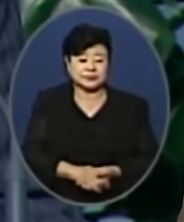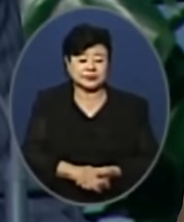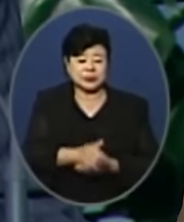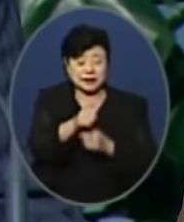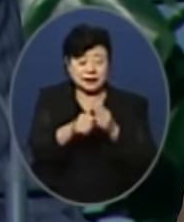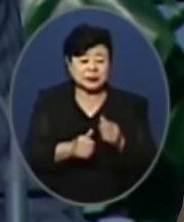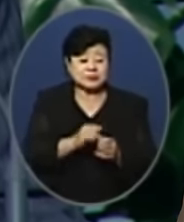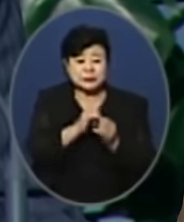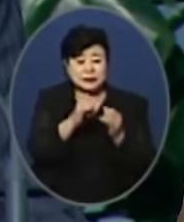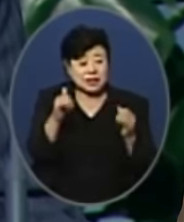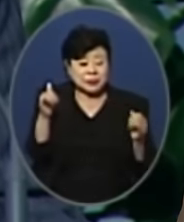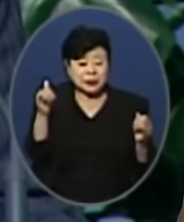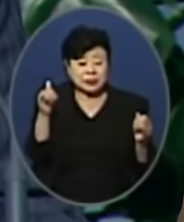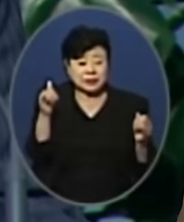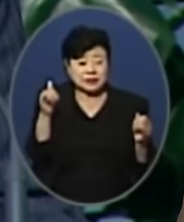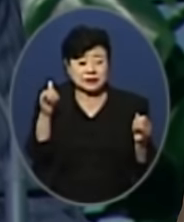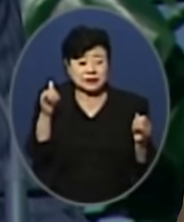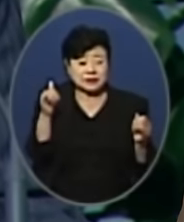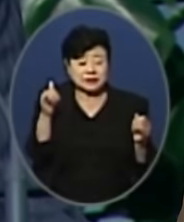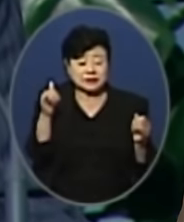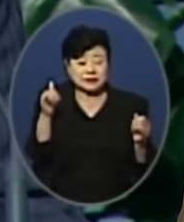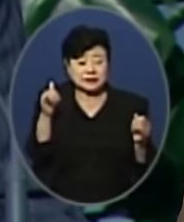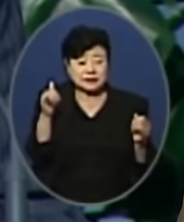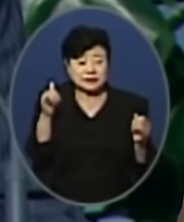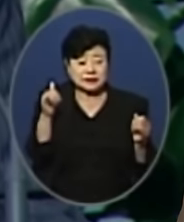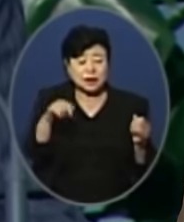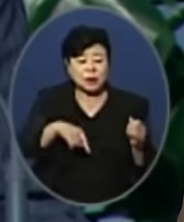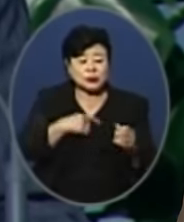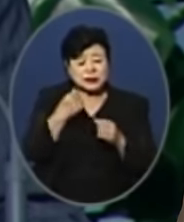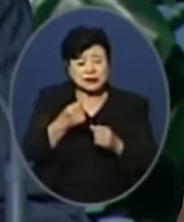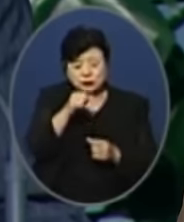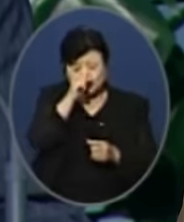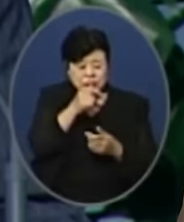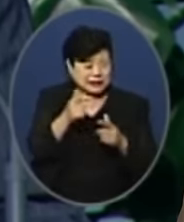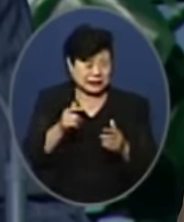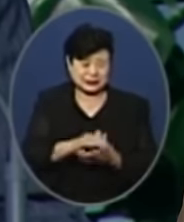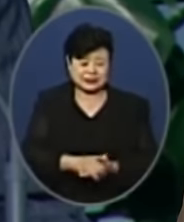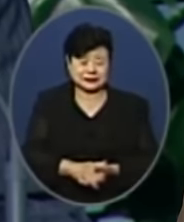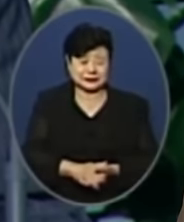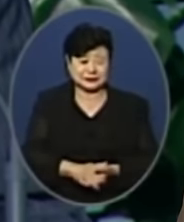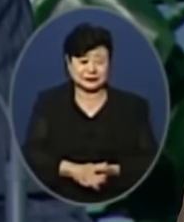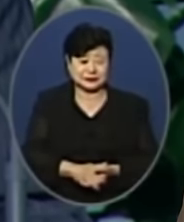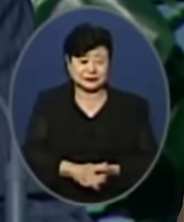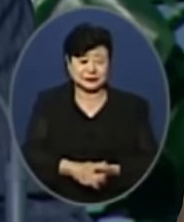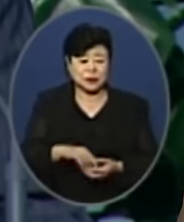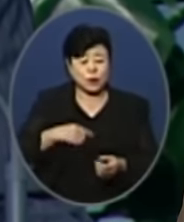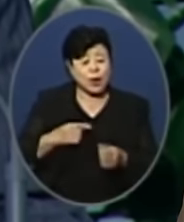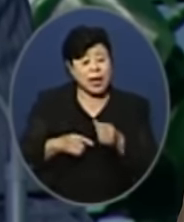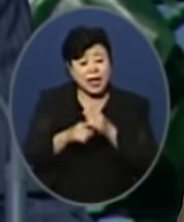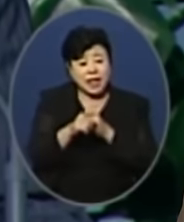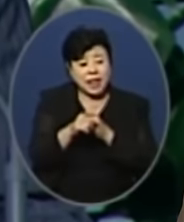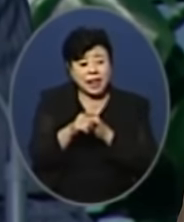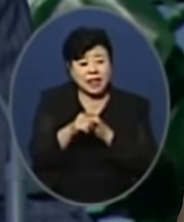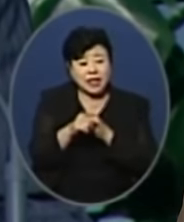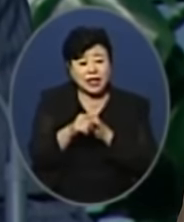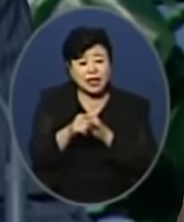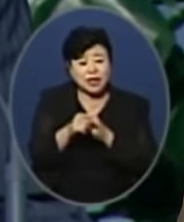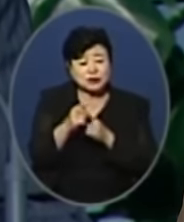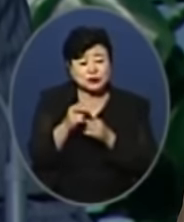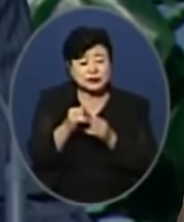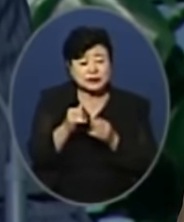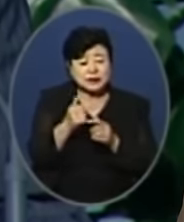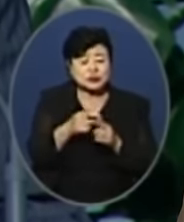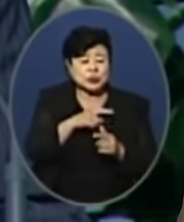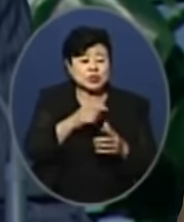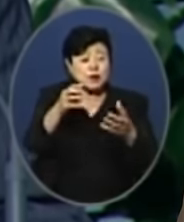하나님은 사람이 혼자 사는 걸 좋아하지 않으십니다. 왜냐? 너희 두세 사람이